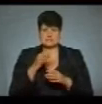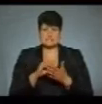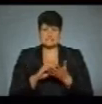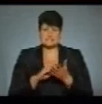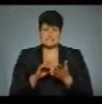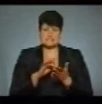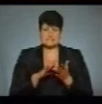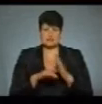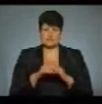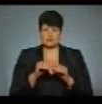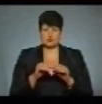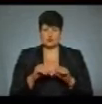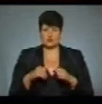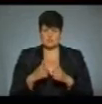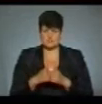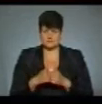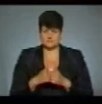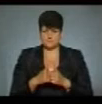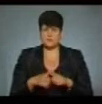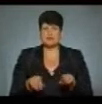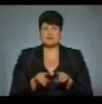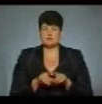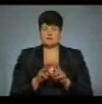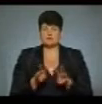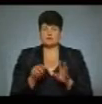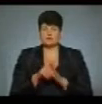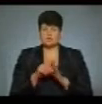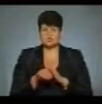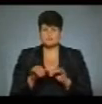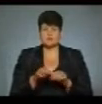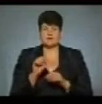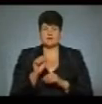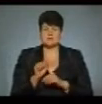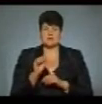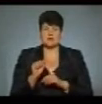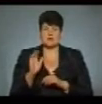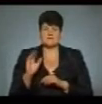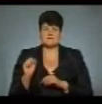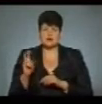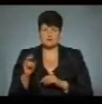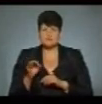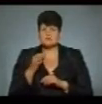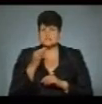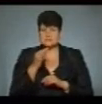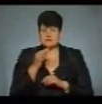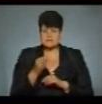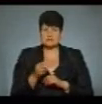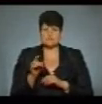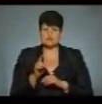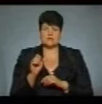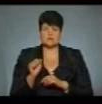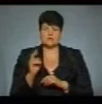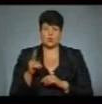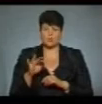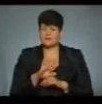виборчої комісії Наталія Бернацька. Також міністр внутрішніх справ Арсен Аваков заявив, що кандидат у народні депутати Андрій Клюєв не